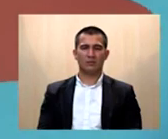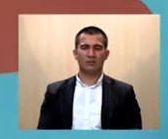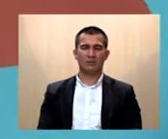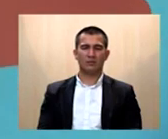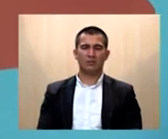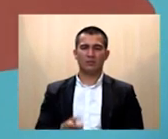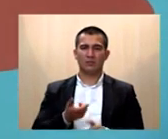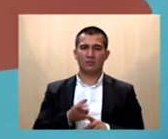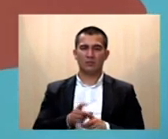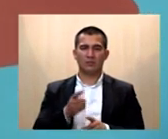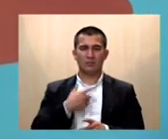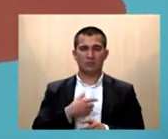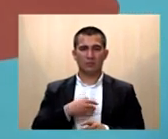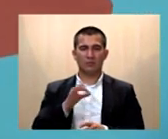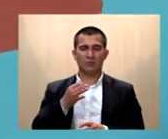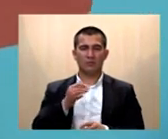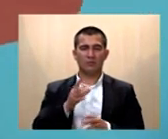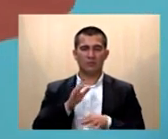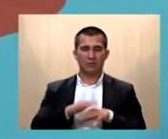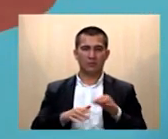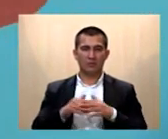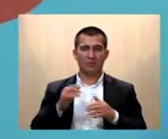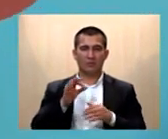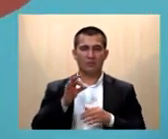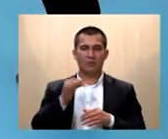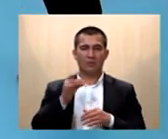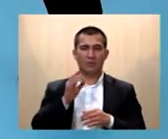Bu ham oyoq texnikasini oshiradi.